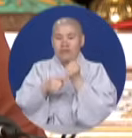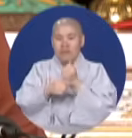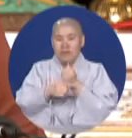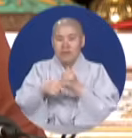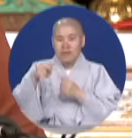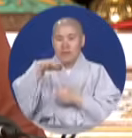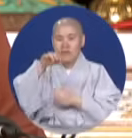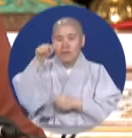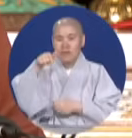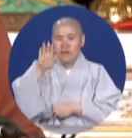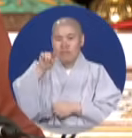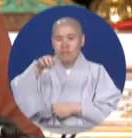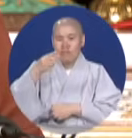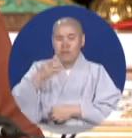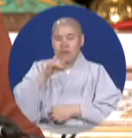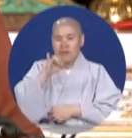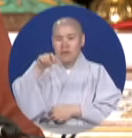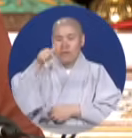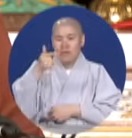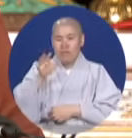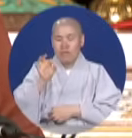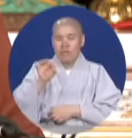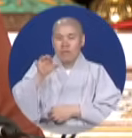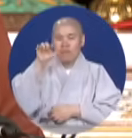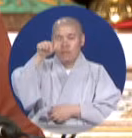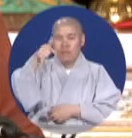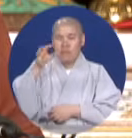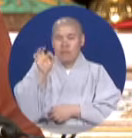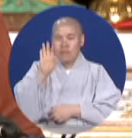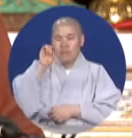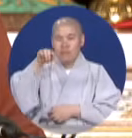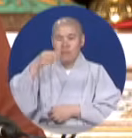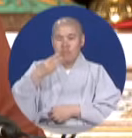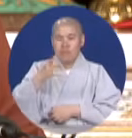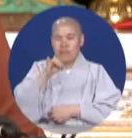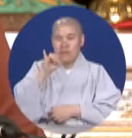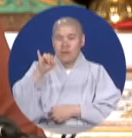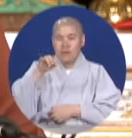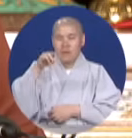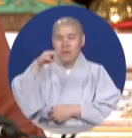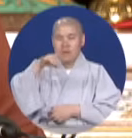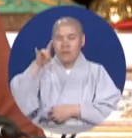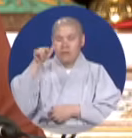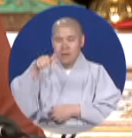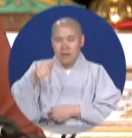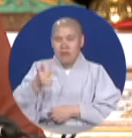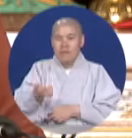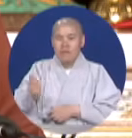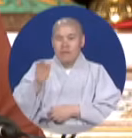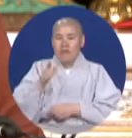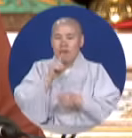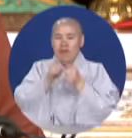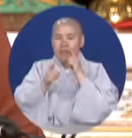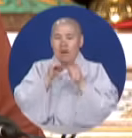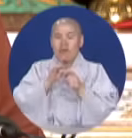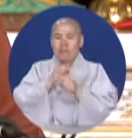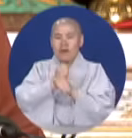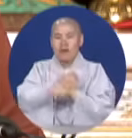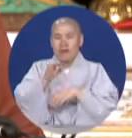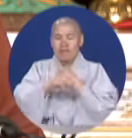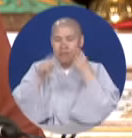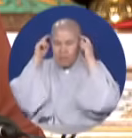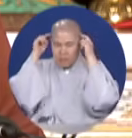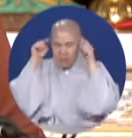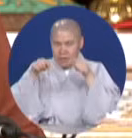이겁니다. 그러면 그걸 이제 말로만 하면 그게 어리석게 배우는 거고요. 그걸 가지고 이제